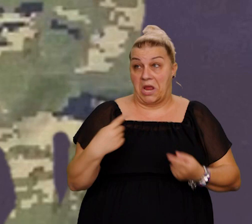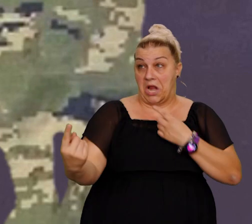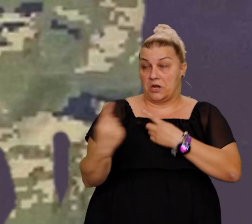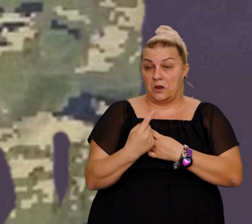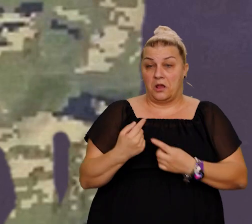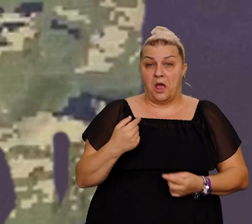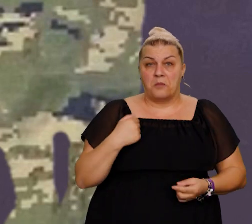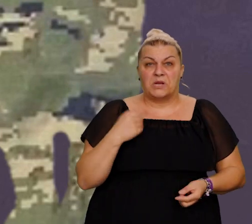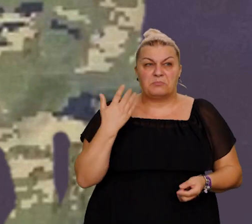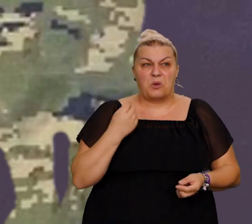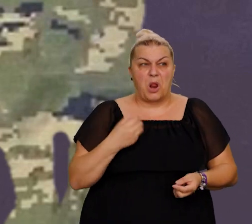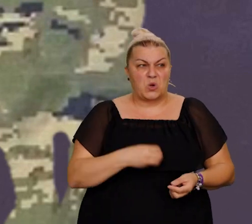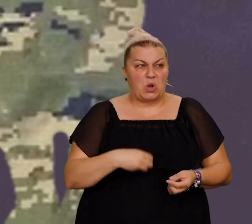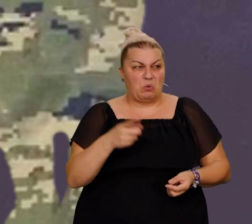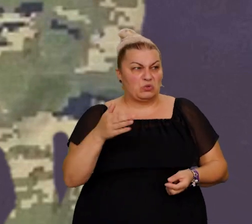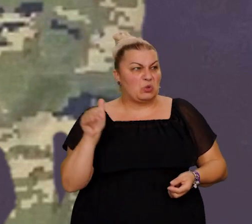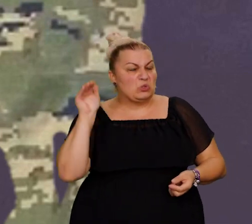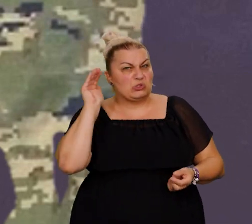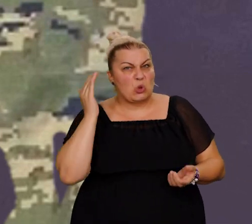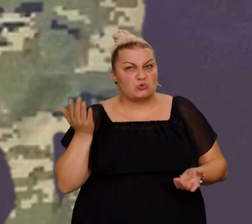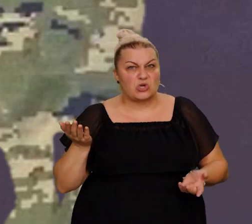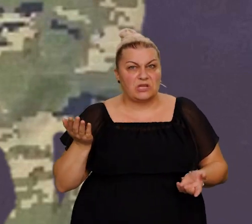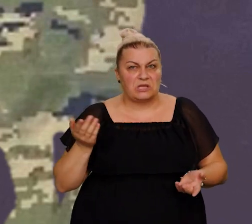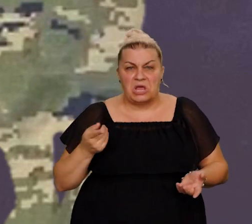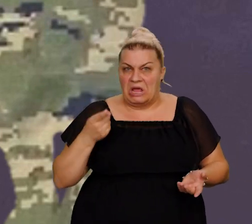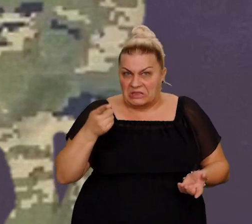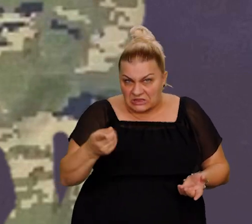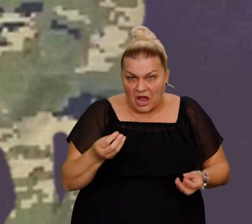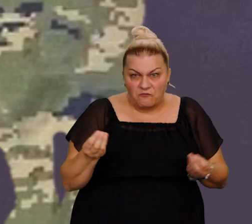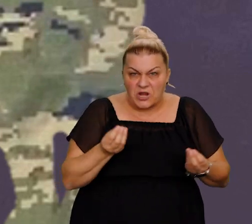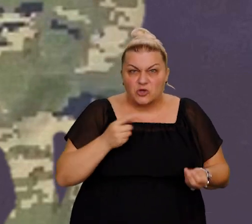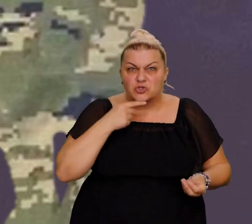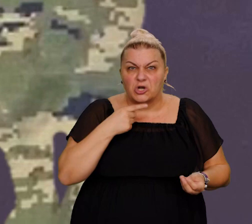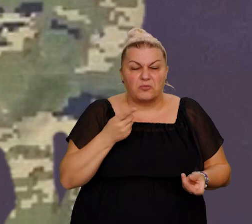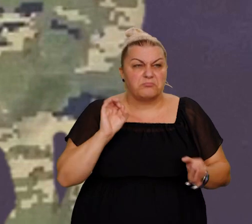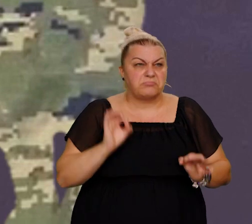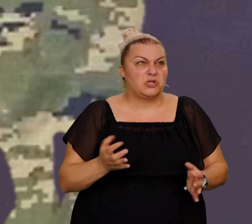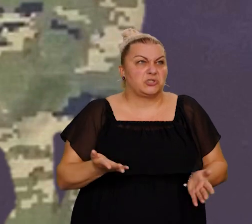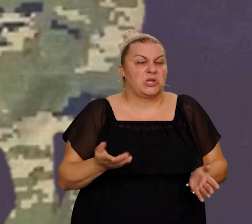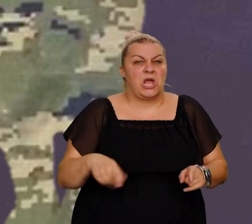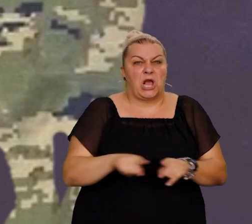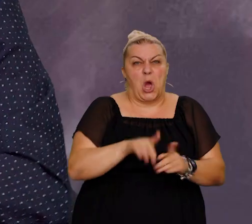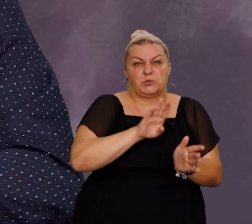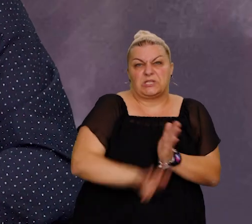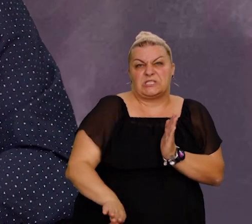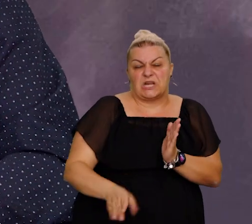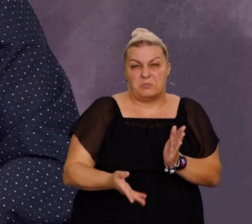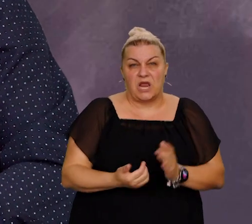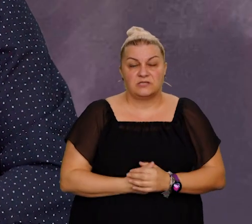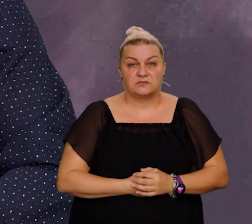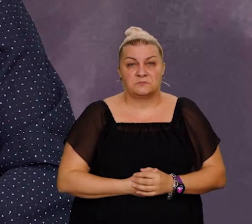bilo neugodno iti slušati. Je li tako nešto reći je baš ono... Malo diskriminirajuće.